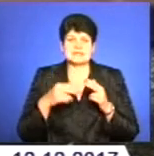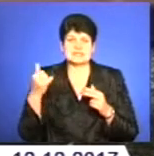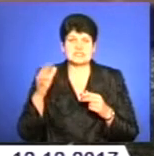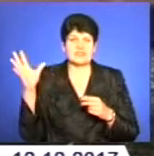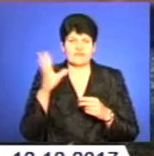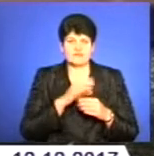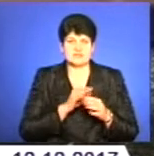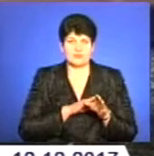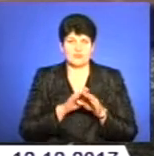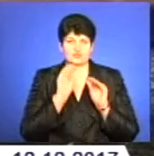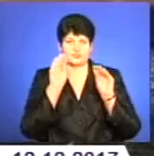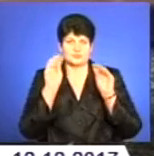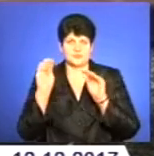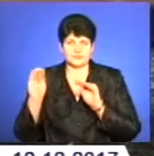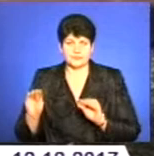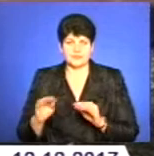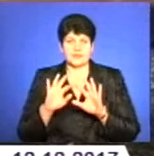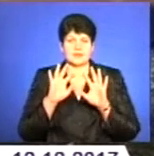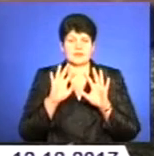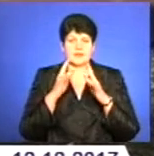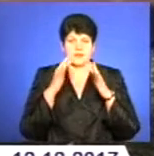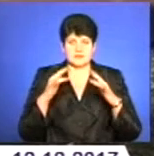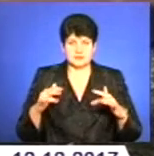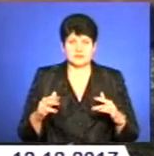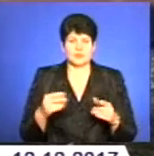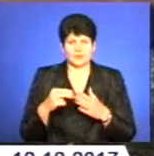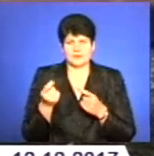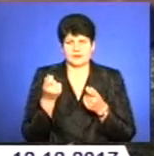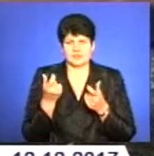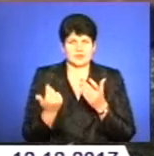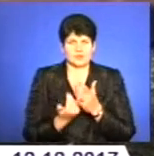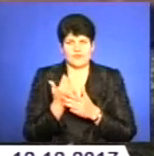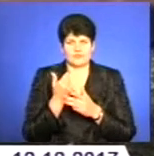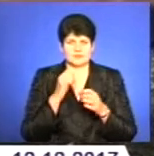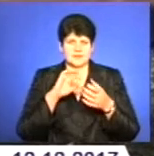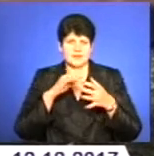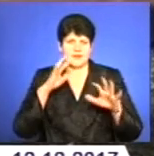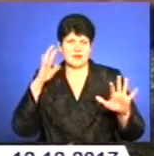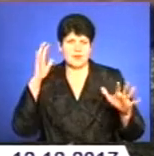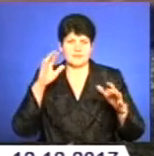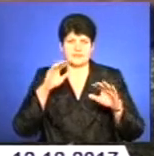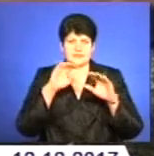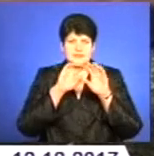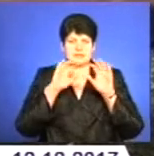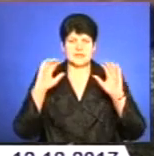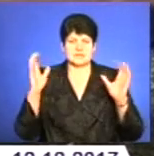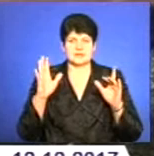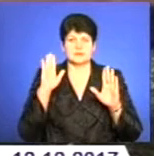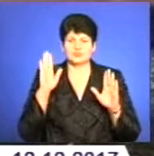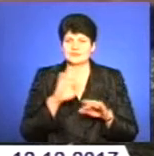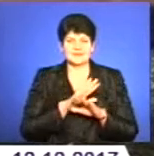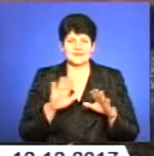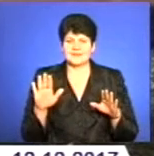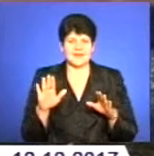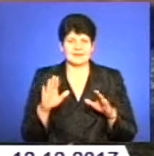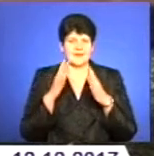всі повністю одягнені на ялинку. Ілюмінації так само прикупили трошки нової. Вона буде розташована не на самій ялинці, а вздовж по